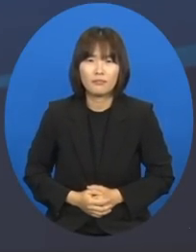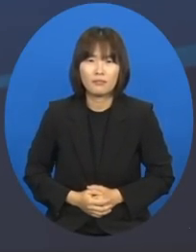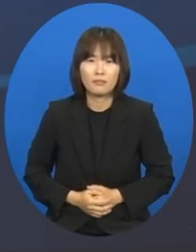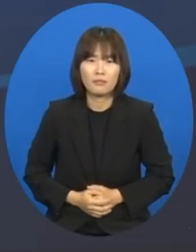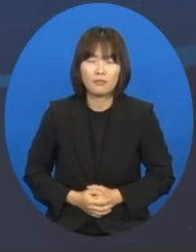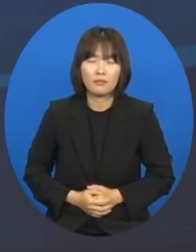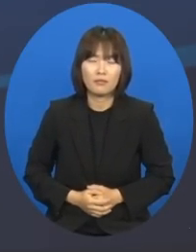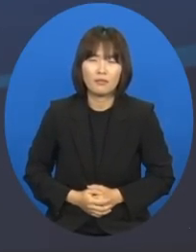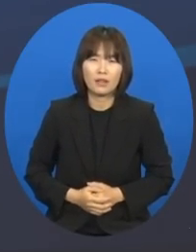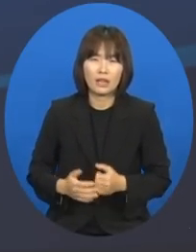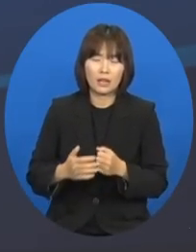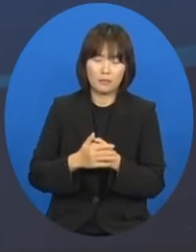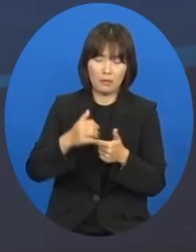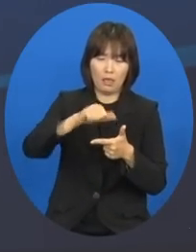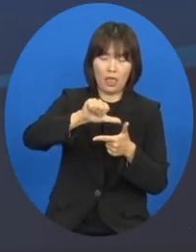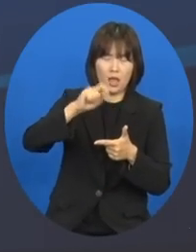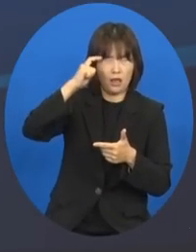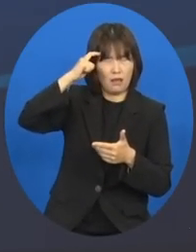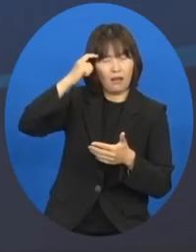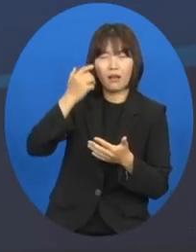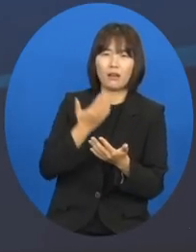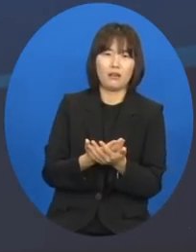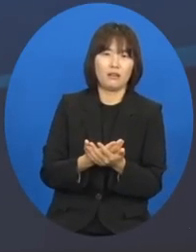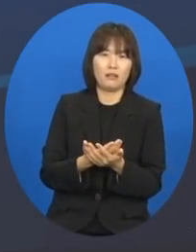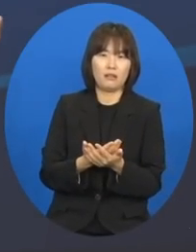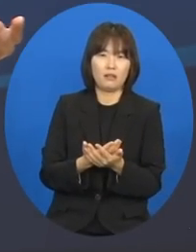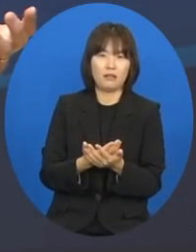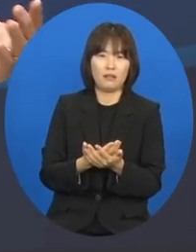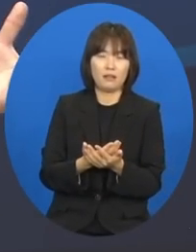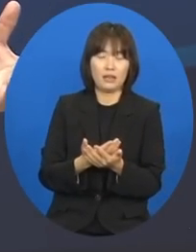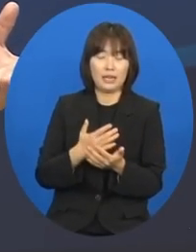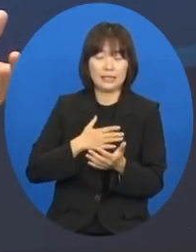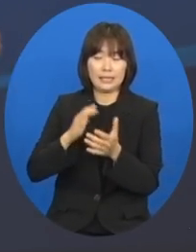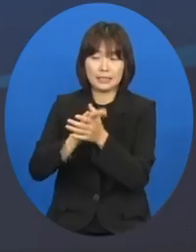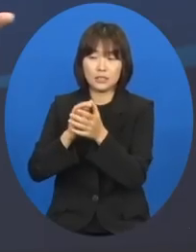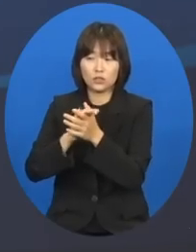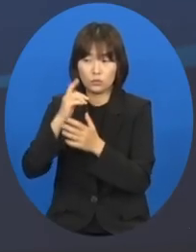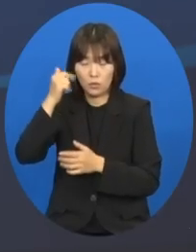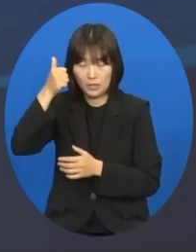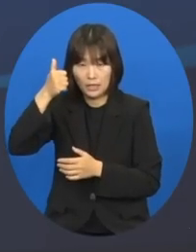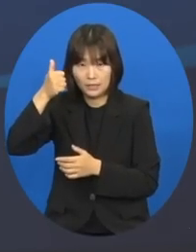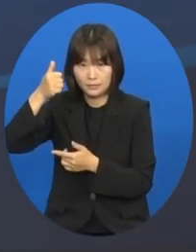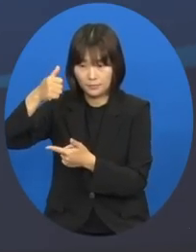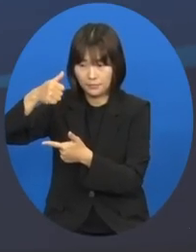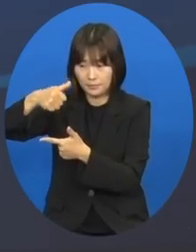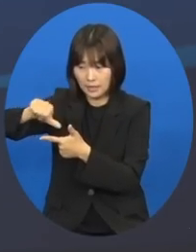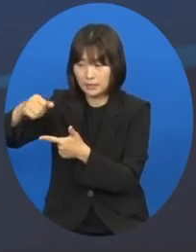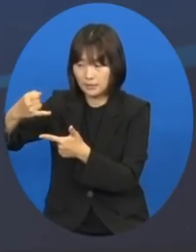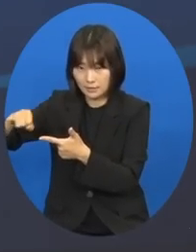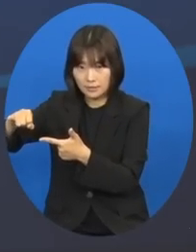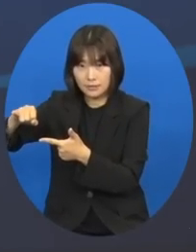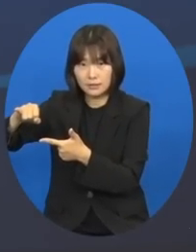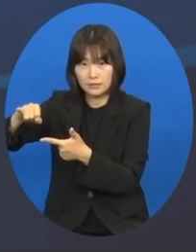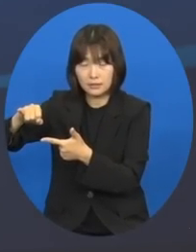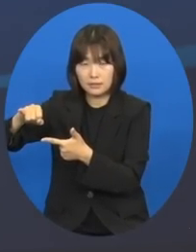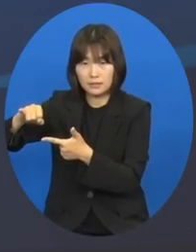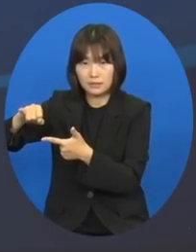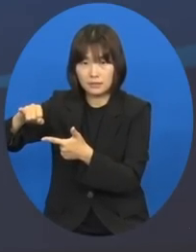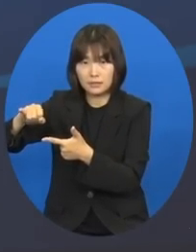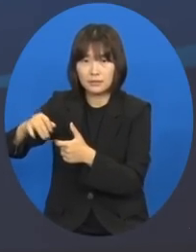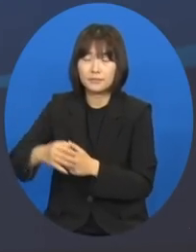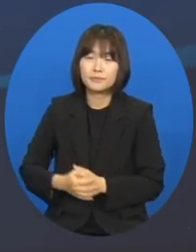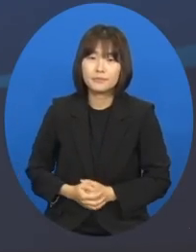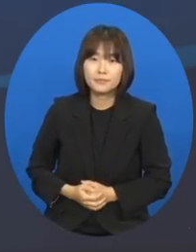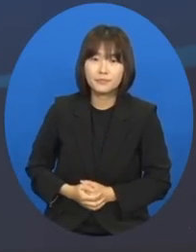아이가요 충격을 받는지 모릅니다 그래서 제 친구 목사님 아들이 첫째가 아들이고 둘째가 딸인데 얘는